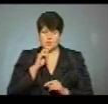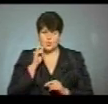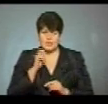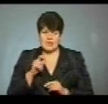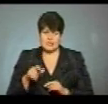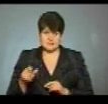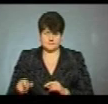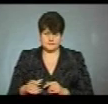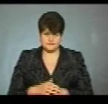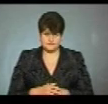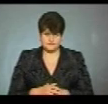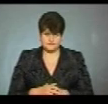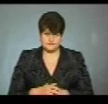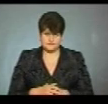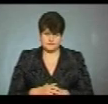українським громадянам.